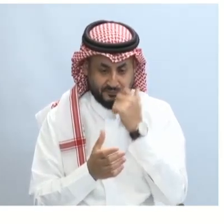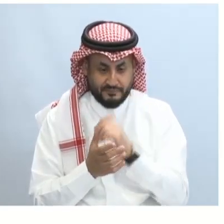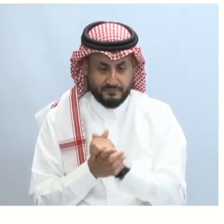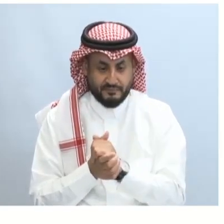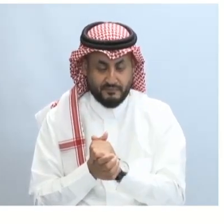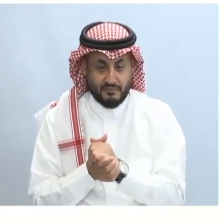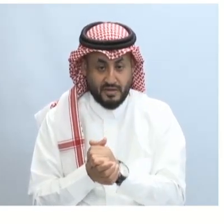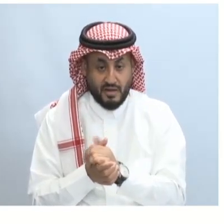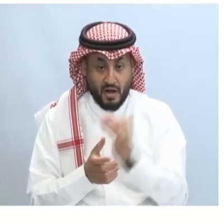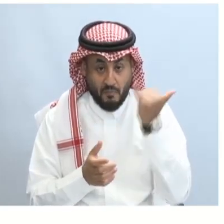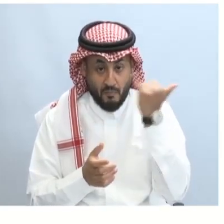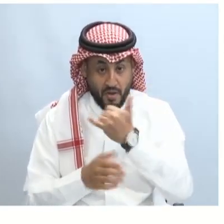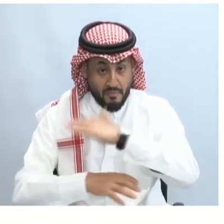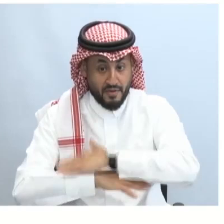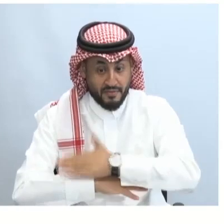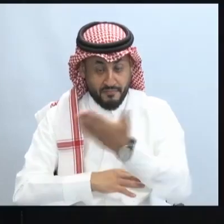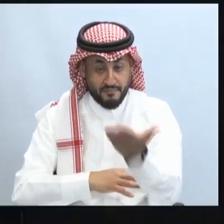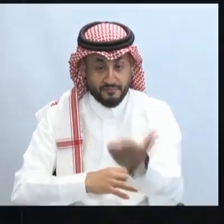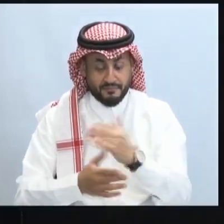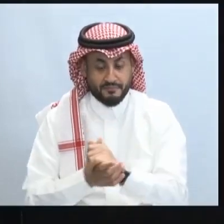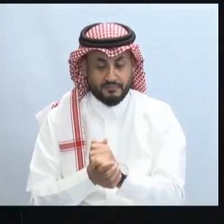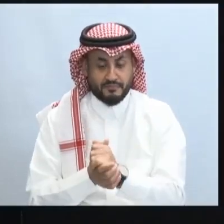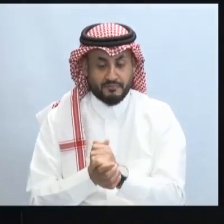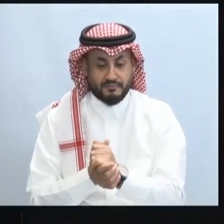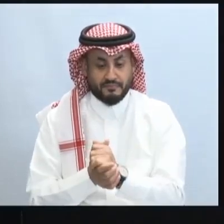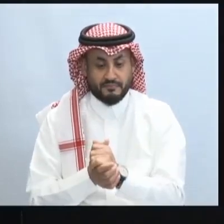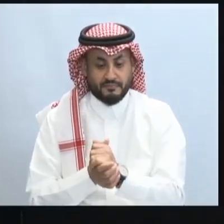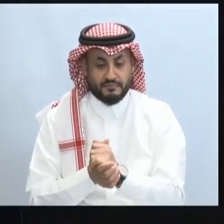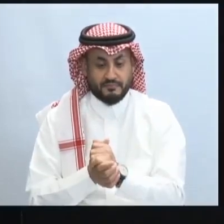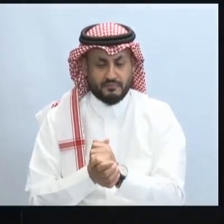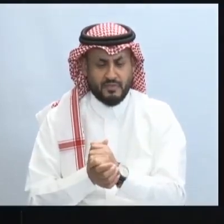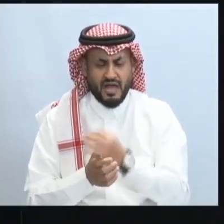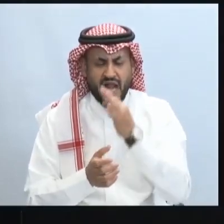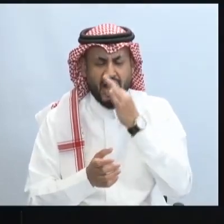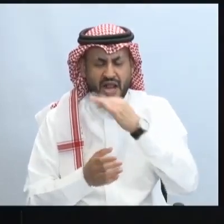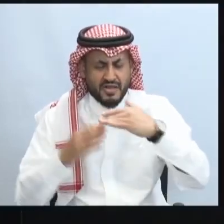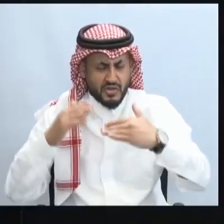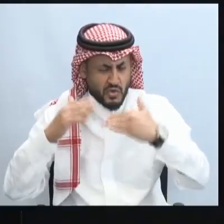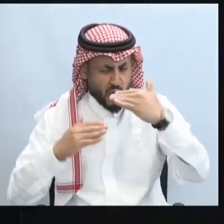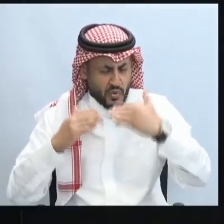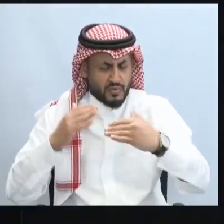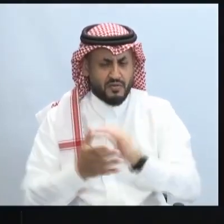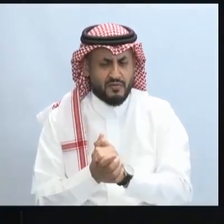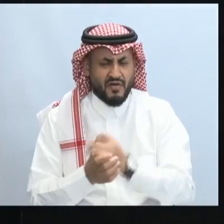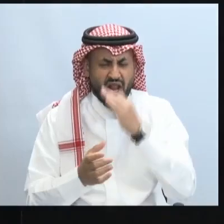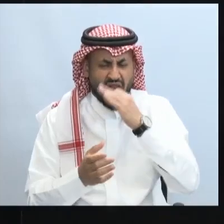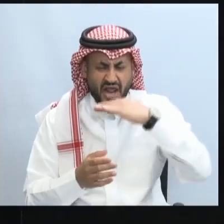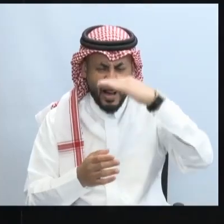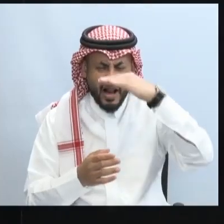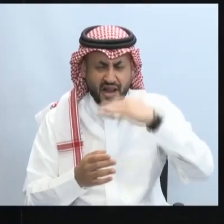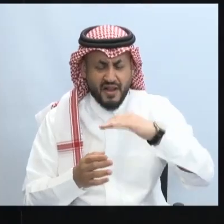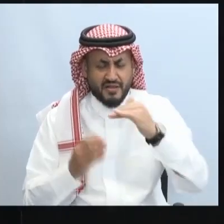ايضا من الاداب تكلمنا على امر مهم على وهو الاهتمام بمستوى الصوت بحيث انني